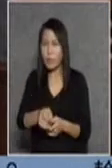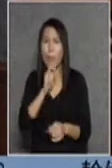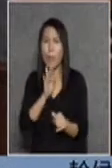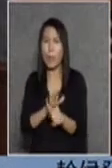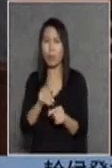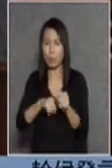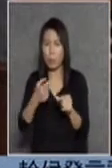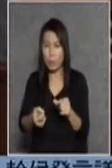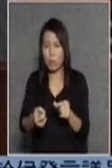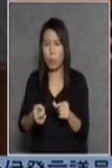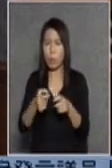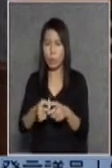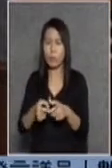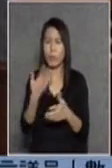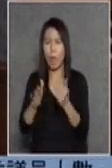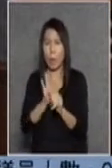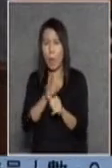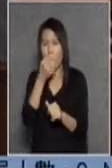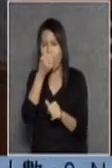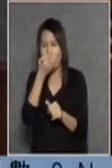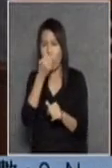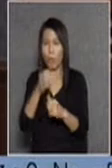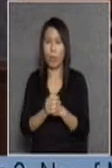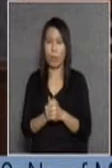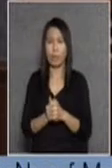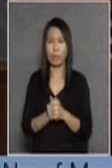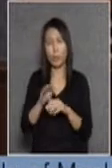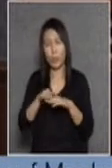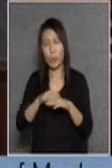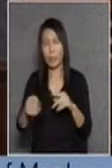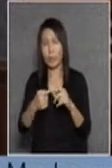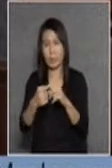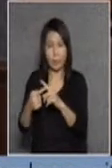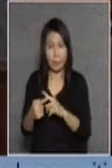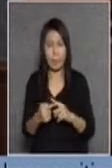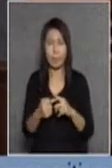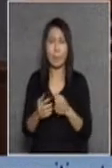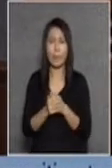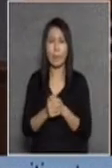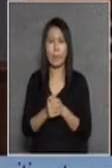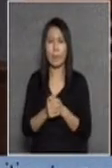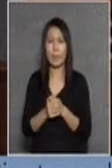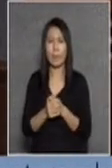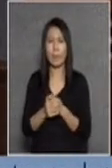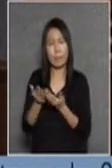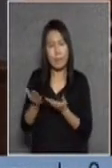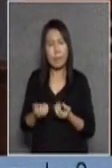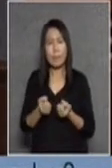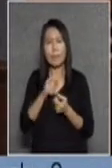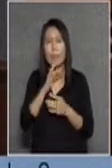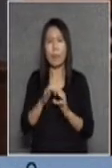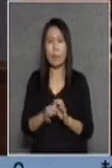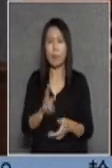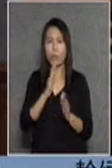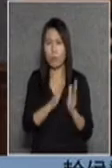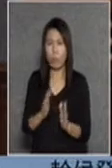中小企，幫助依個香港嘅一般嘅市民去迎接或者係去處